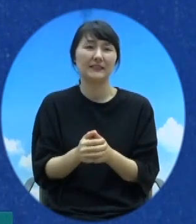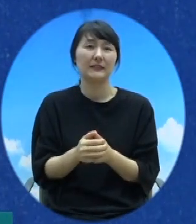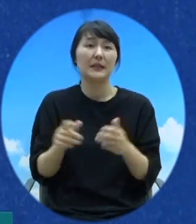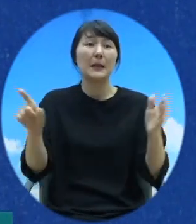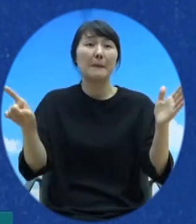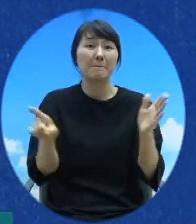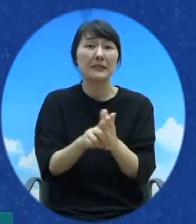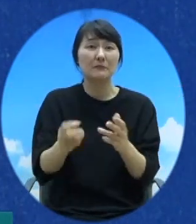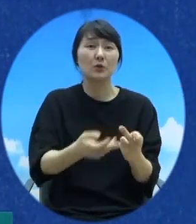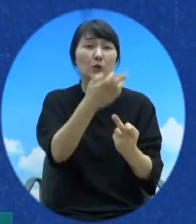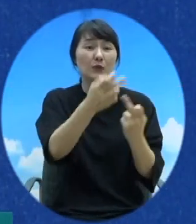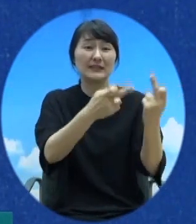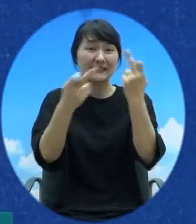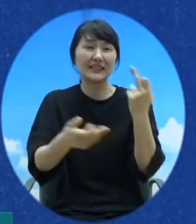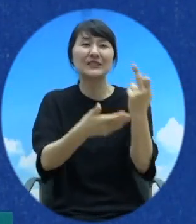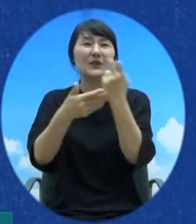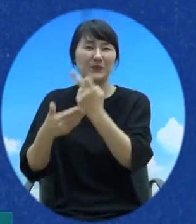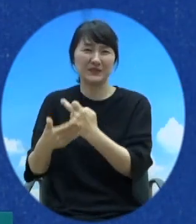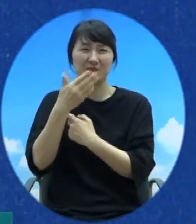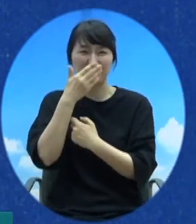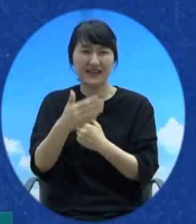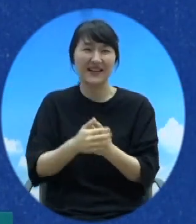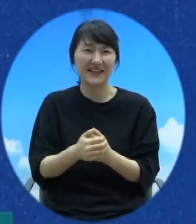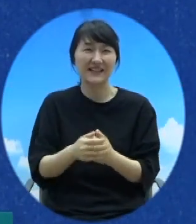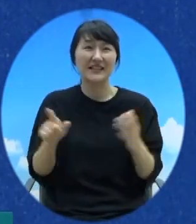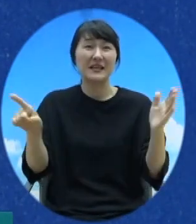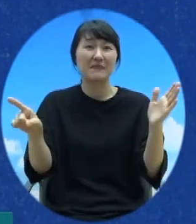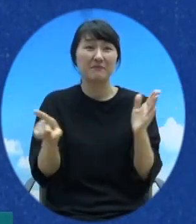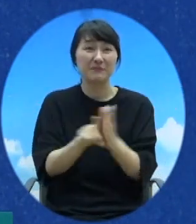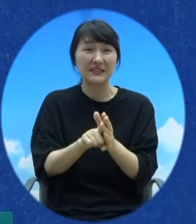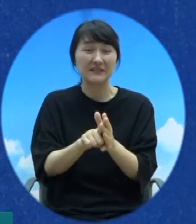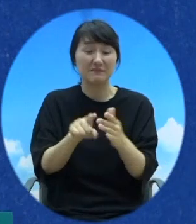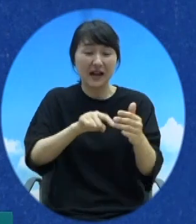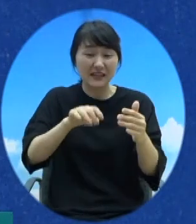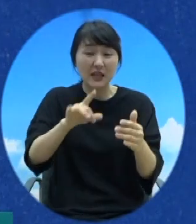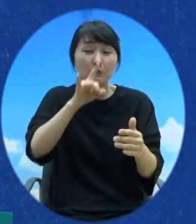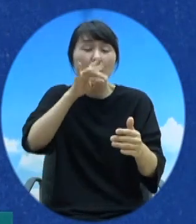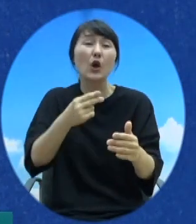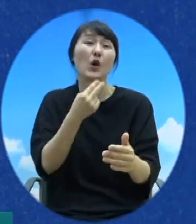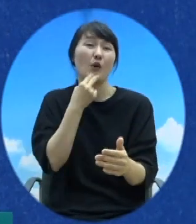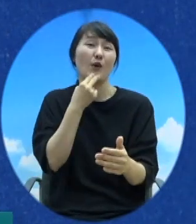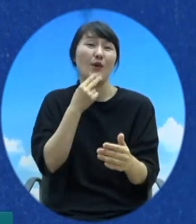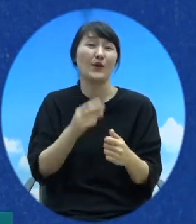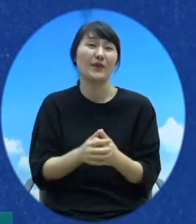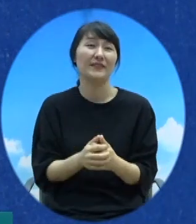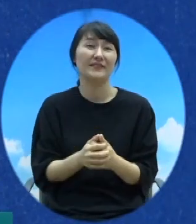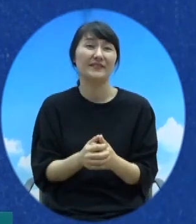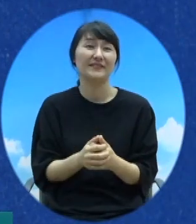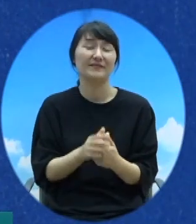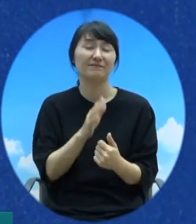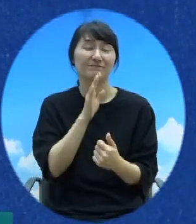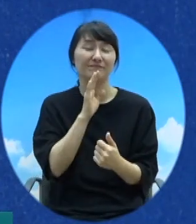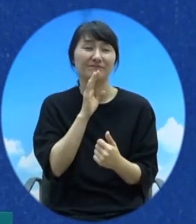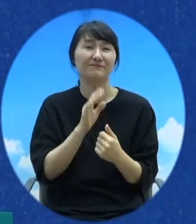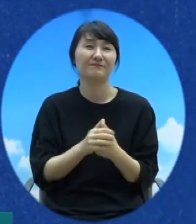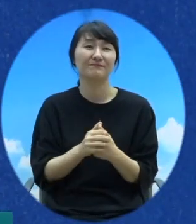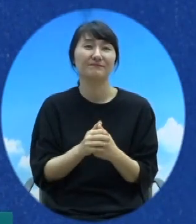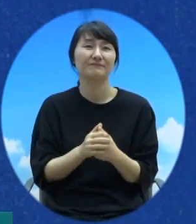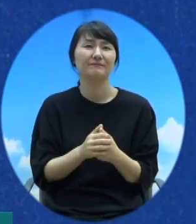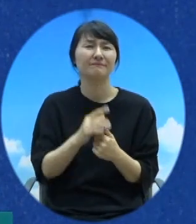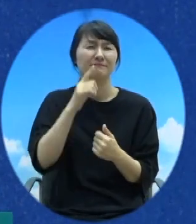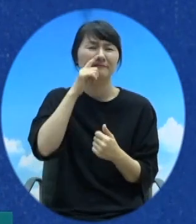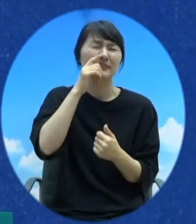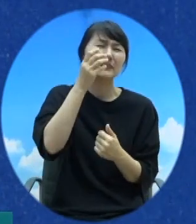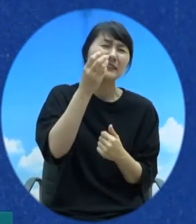믿음이 산을 옮깁니다. 믿음이 능치 못할 것이 없을 것입니다. 그렇습니다.